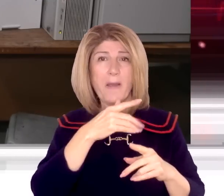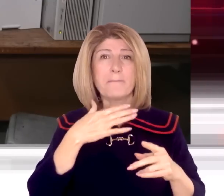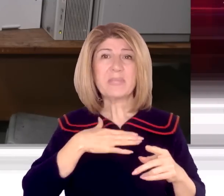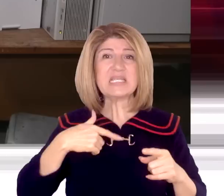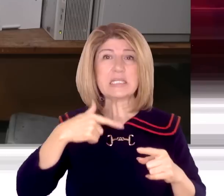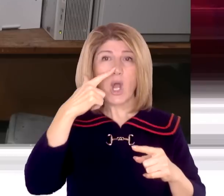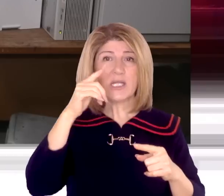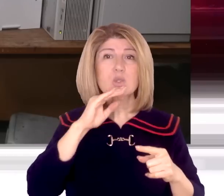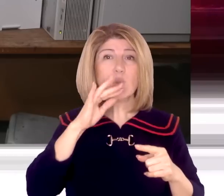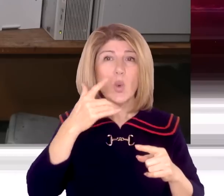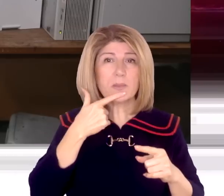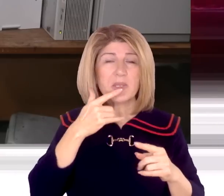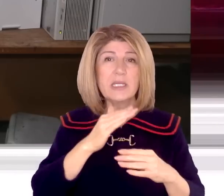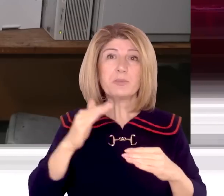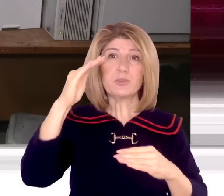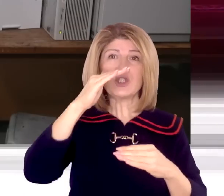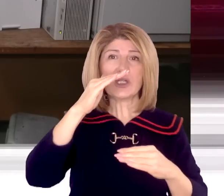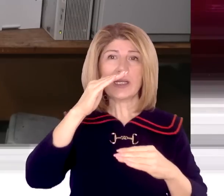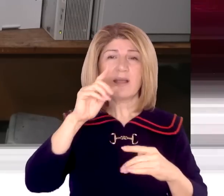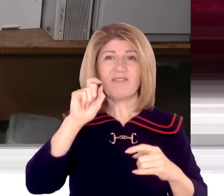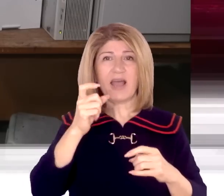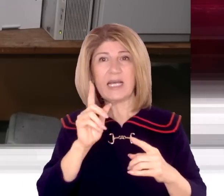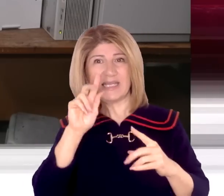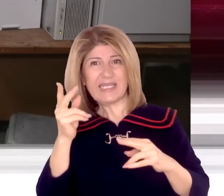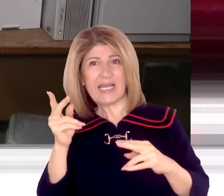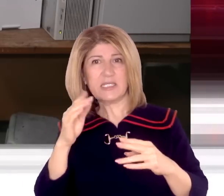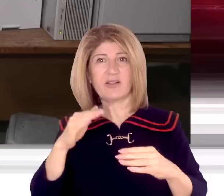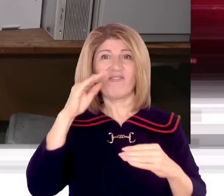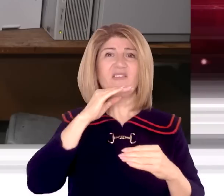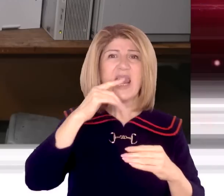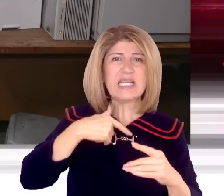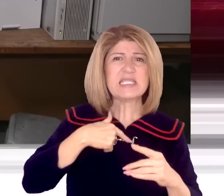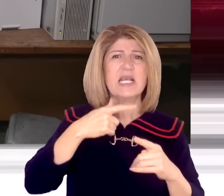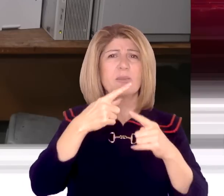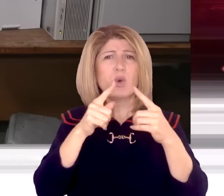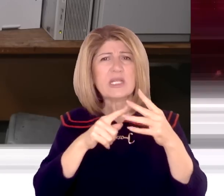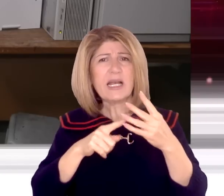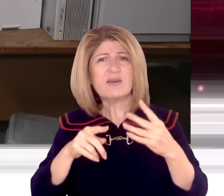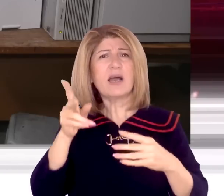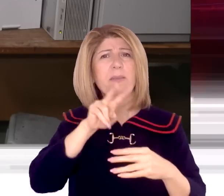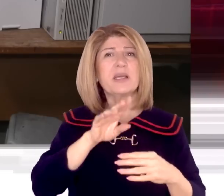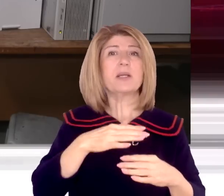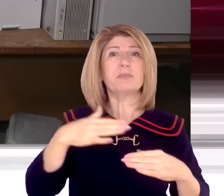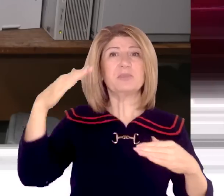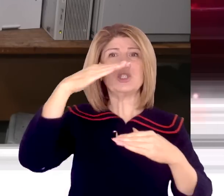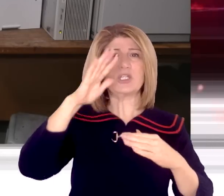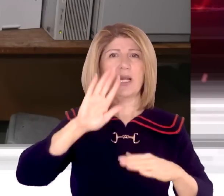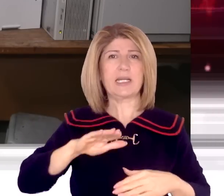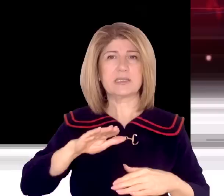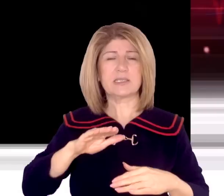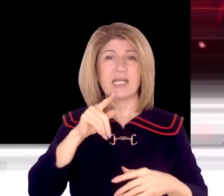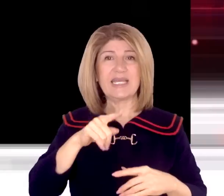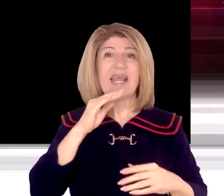میزان سر 2 برابر سطح مجاز، کروم 6 برابر و فلز نیکل 9 برابر حد